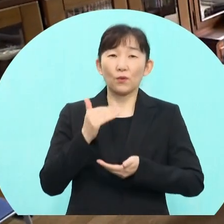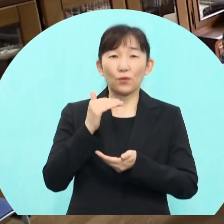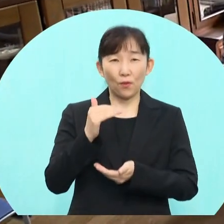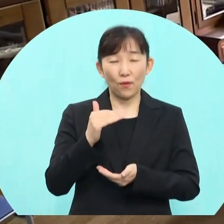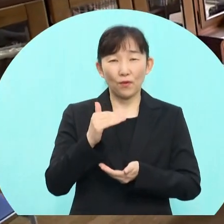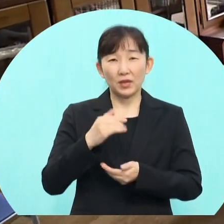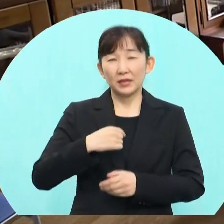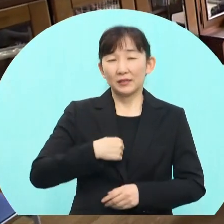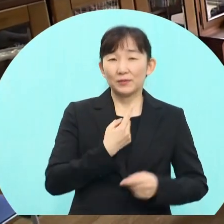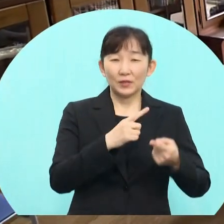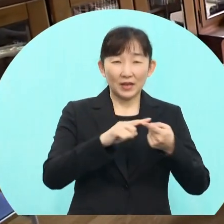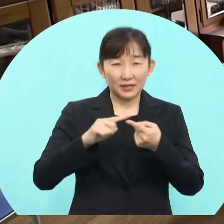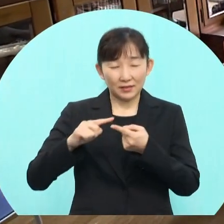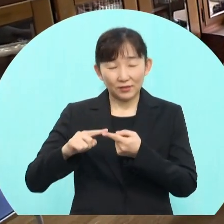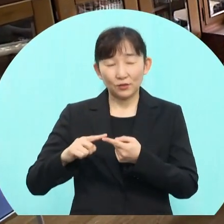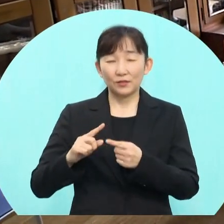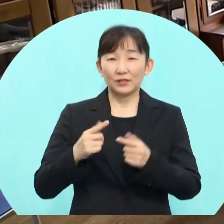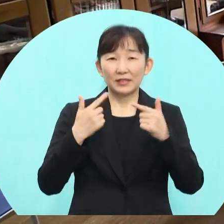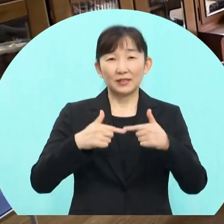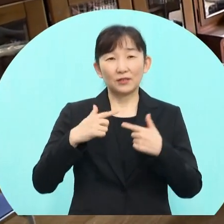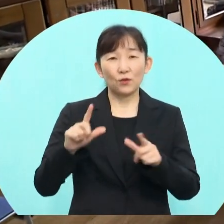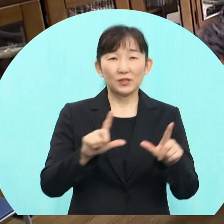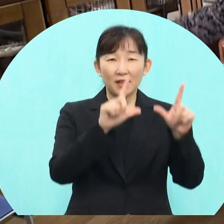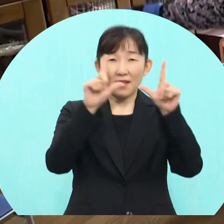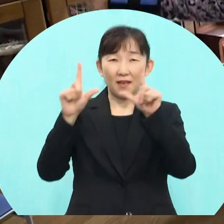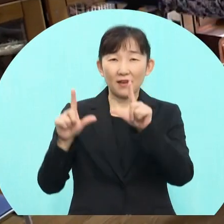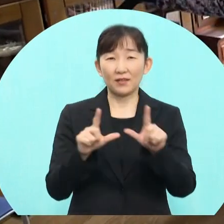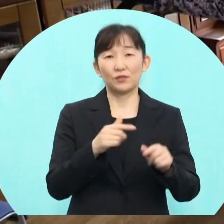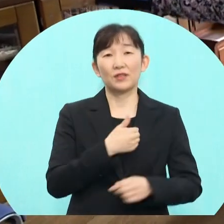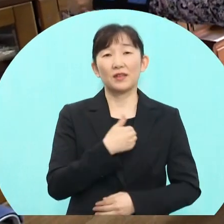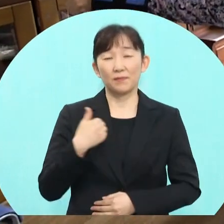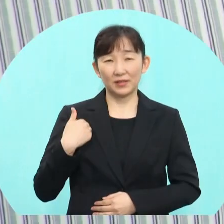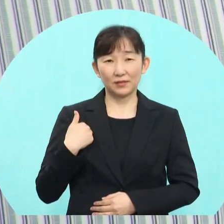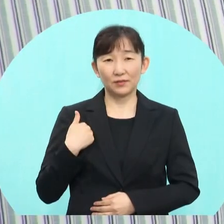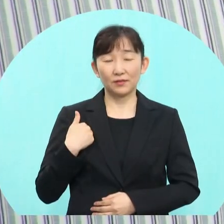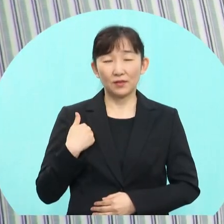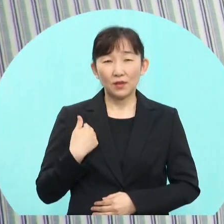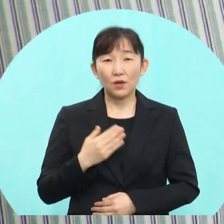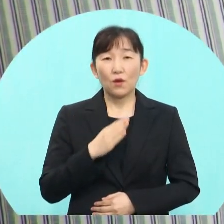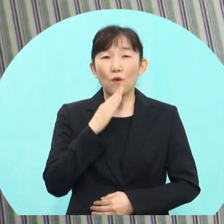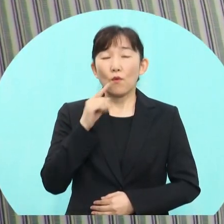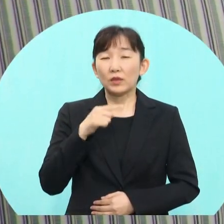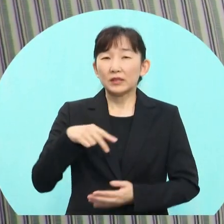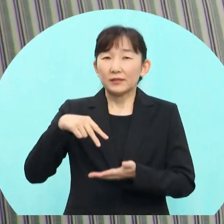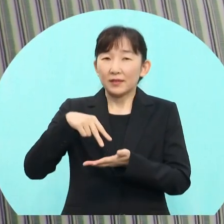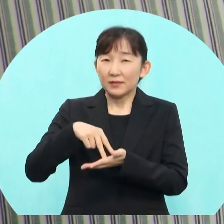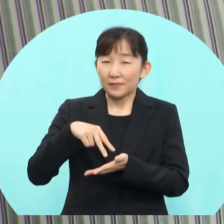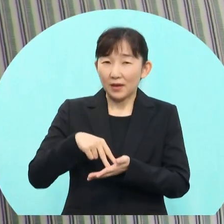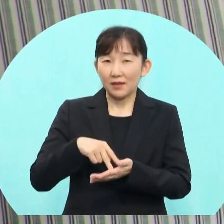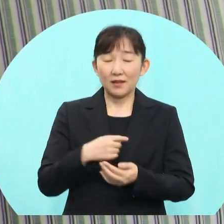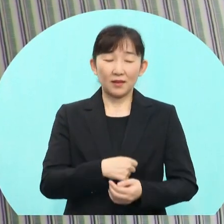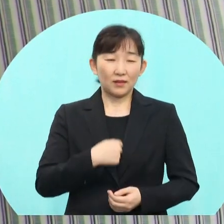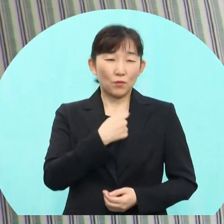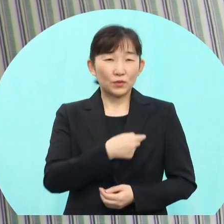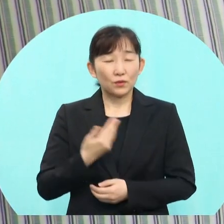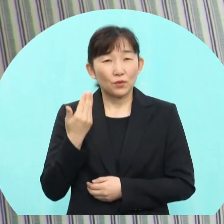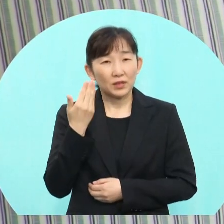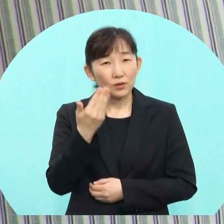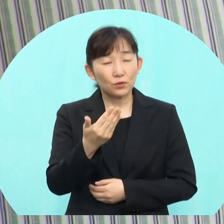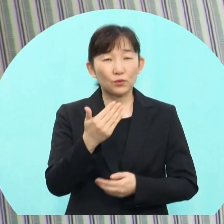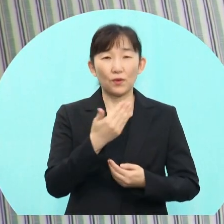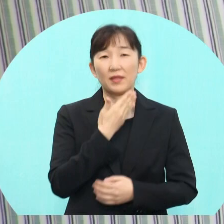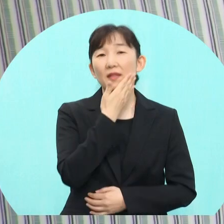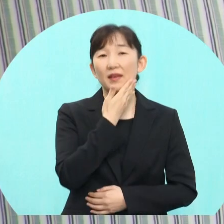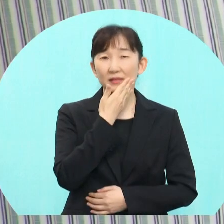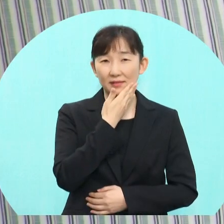で、自分らしく日常生活を送ることができます。本人の視点に立ち、思いを聞くことが大